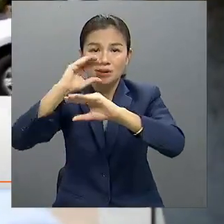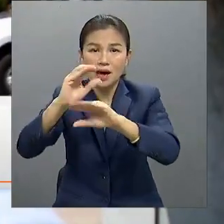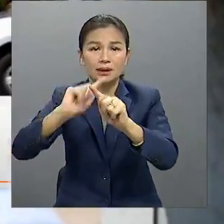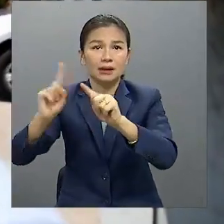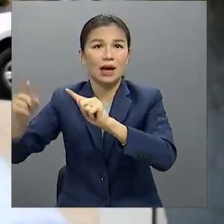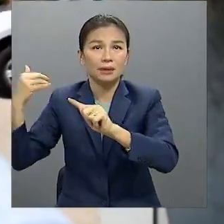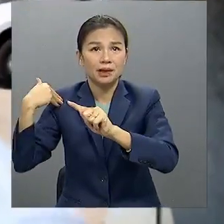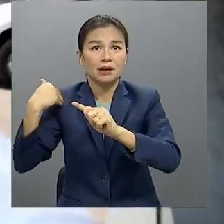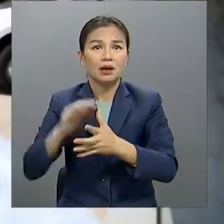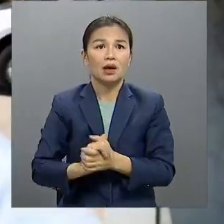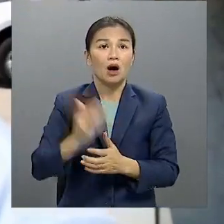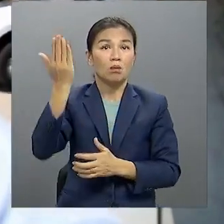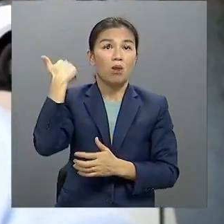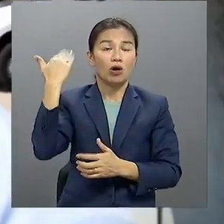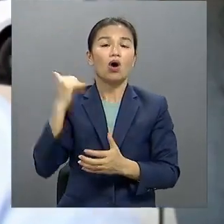กจำลองชนสีปิดป้าย